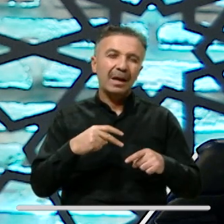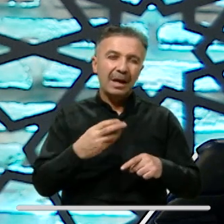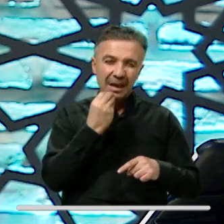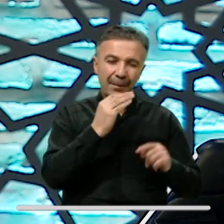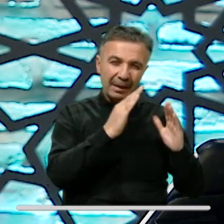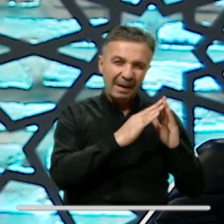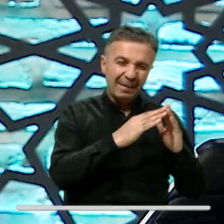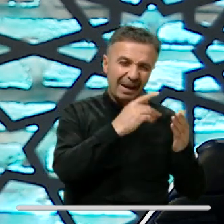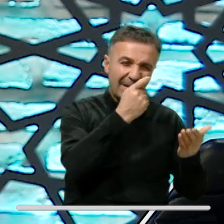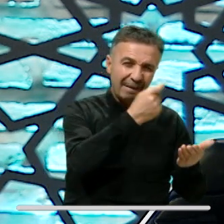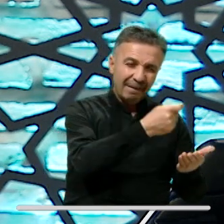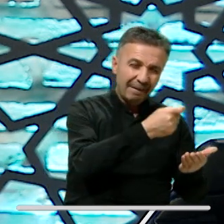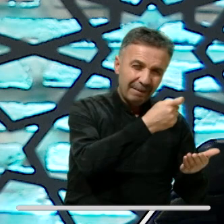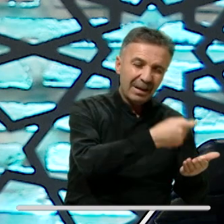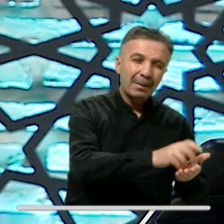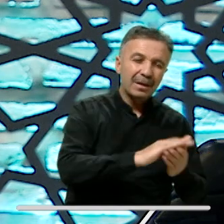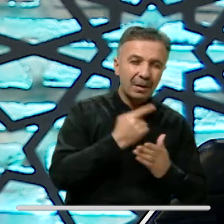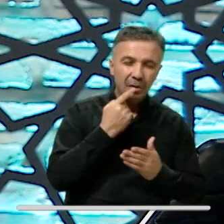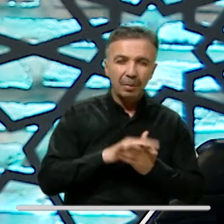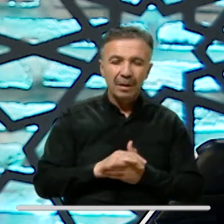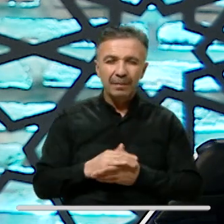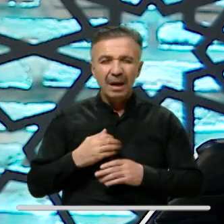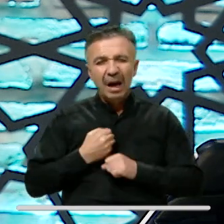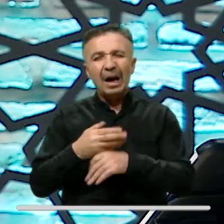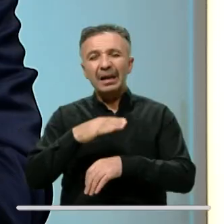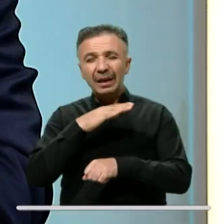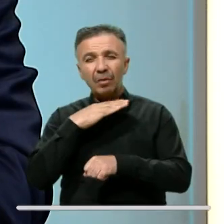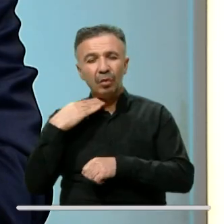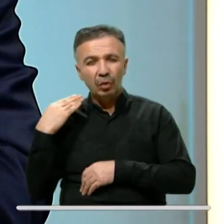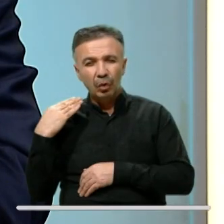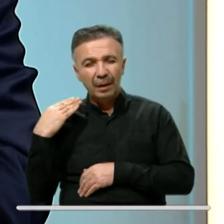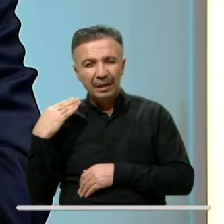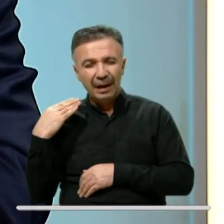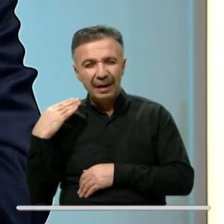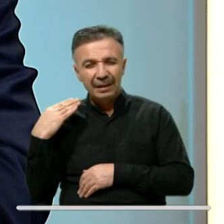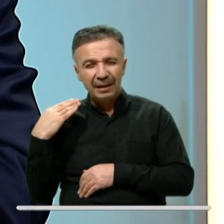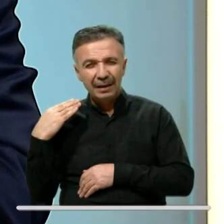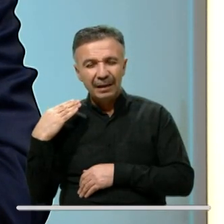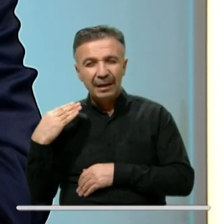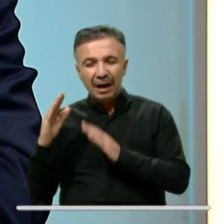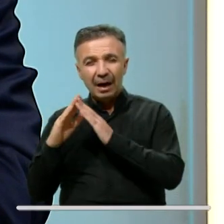söyledi. Acaba adak kurban aşevine verilir mi demiş. Burada